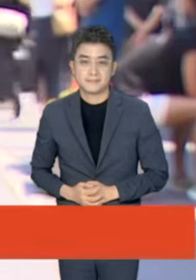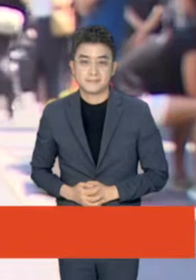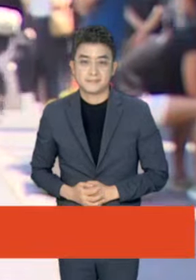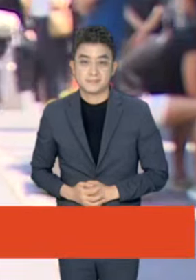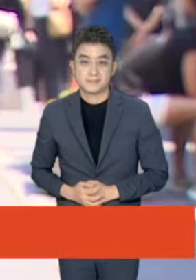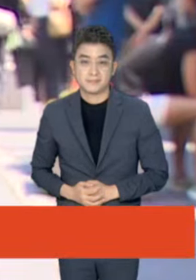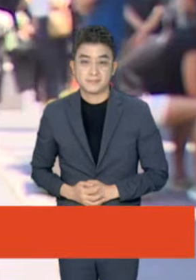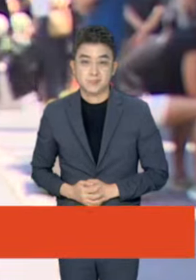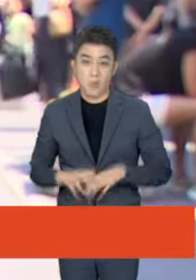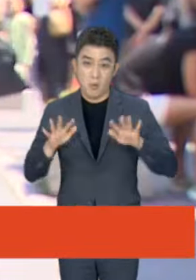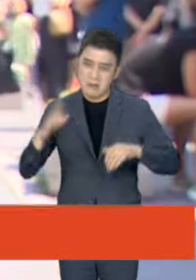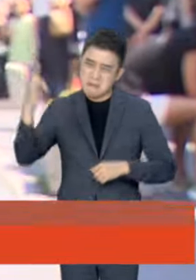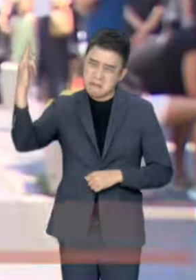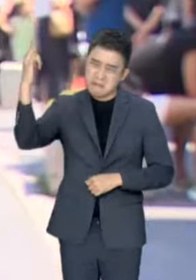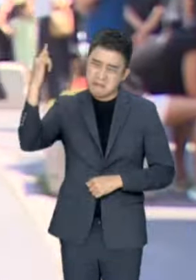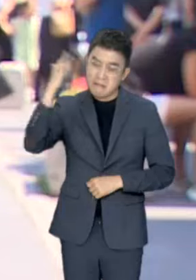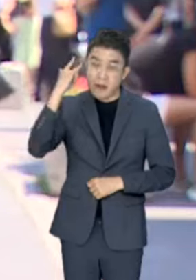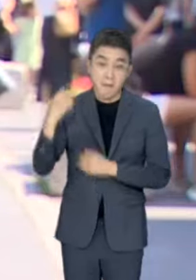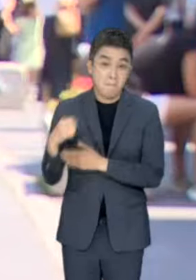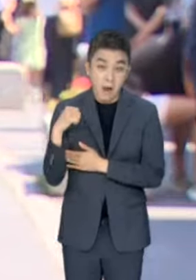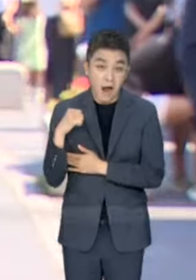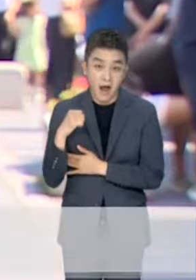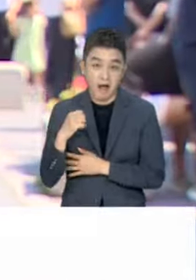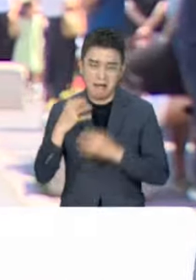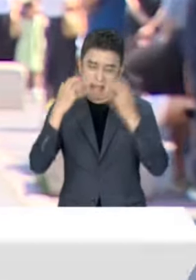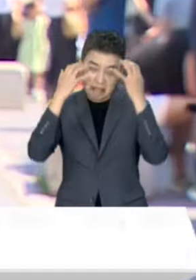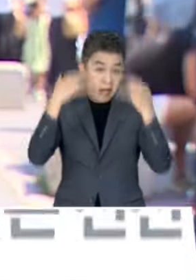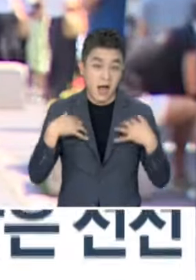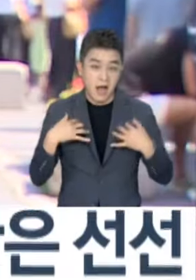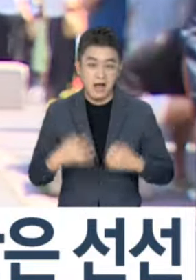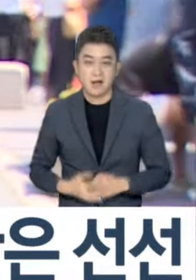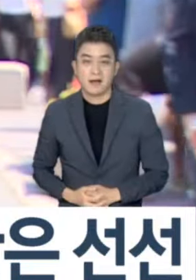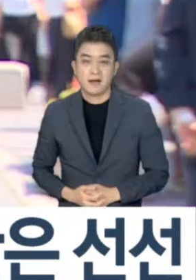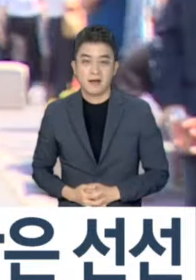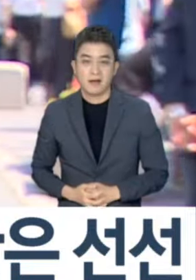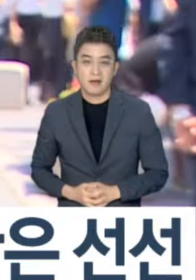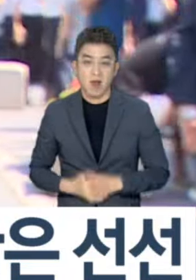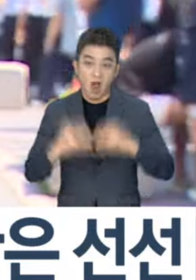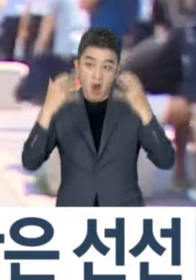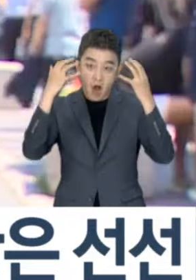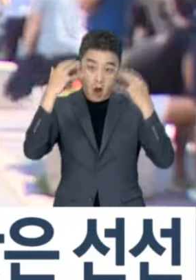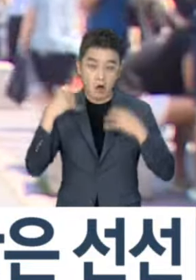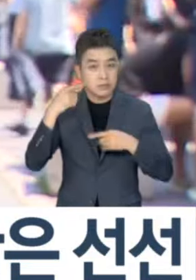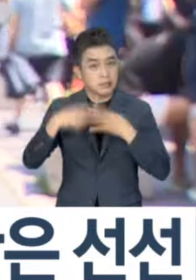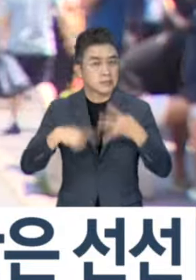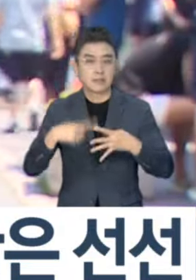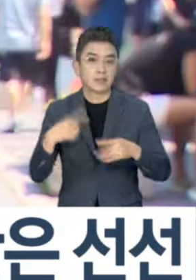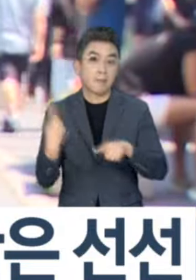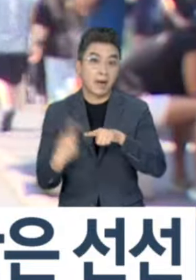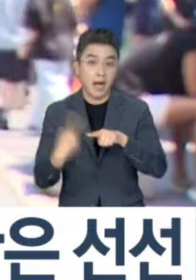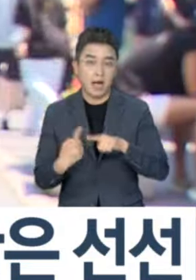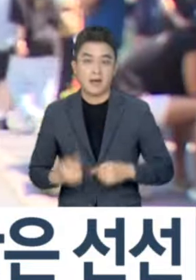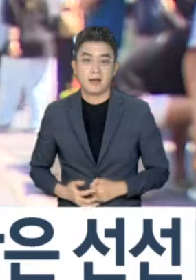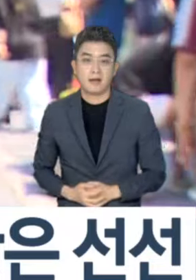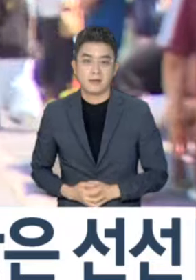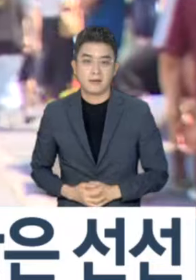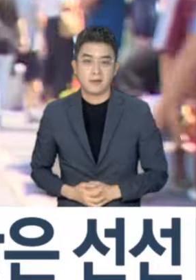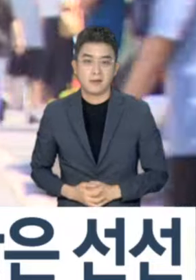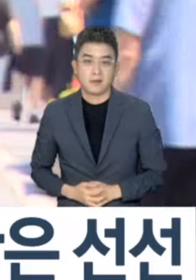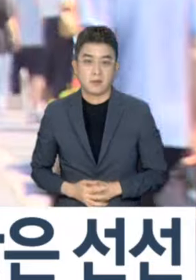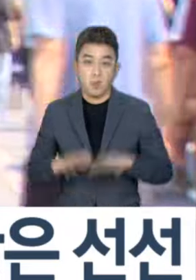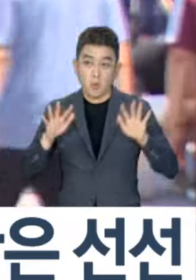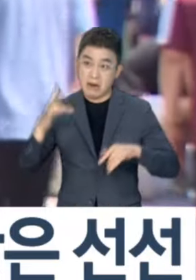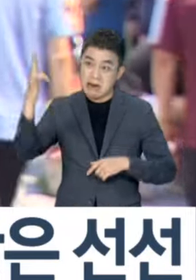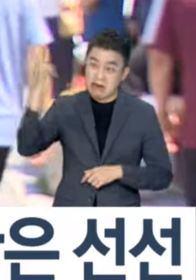네, 오늘 볕이 굉장히 뜨겁게 느껴지고 덥습니다. 본격적인 초여름이 시작되었음이 느껴지는데요. 오늘